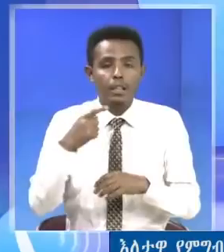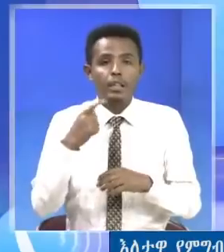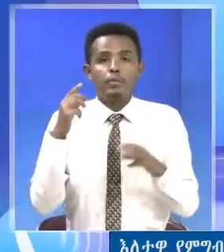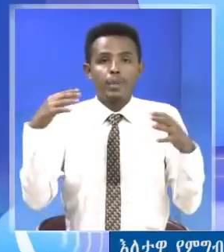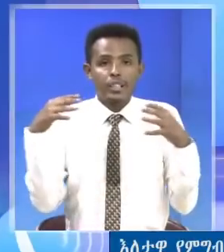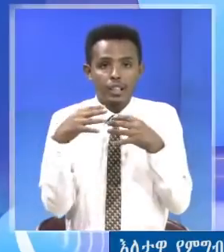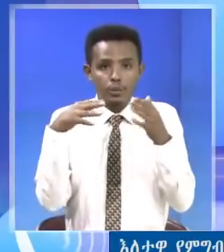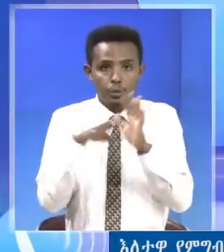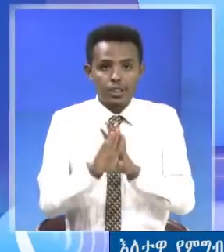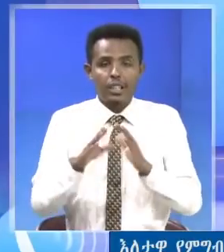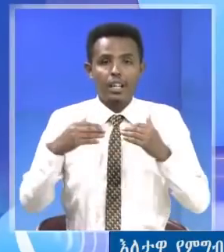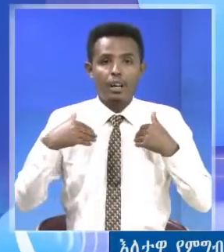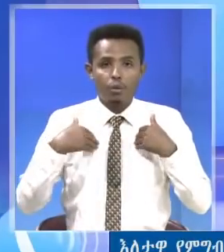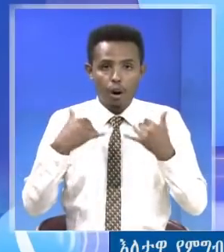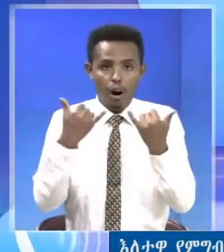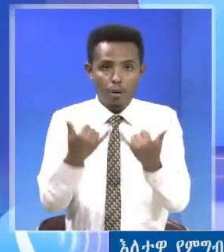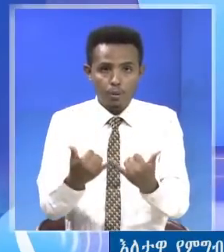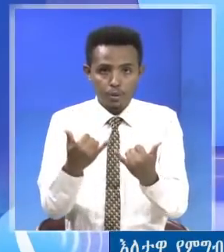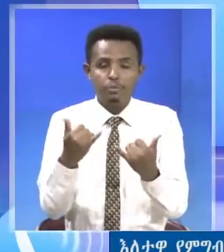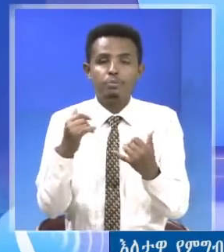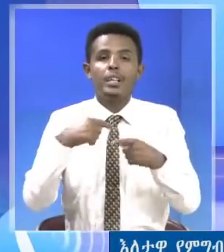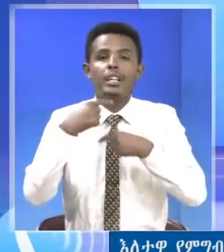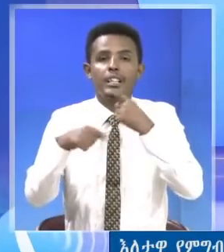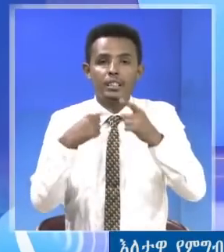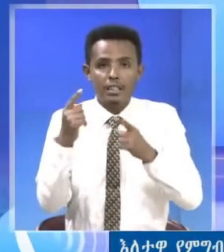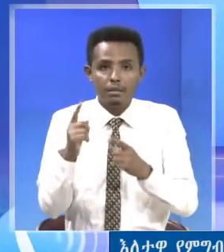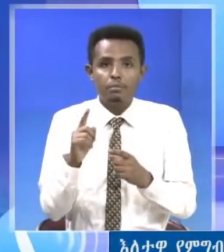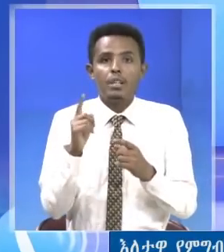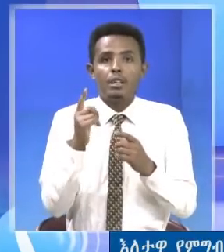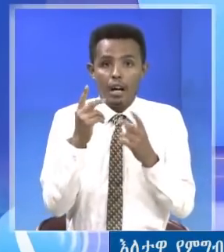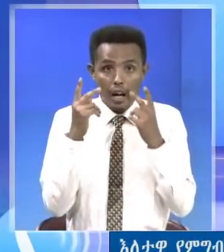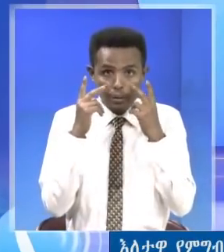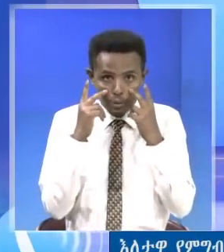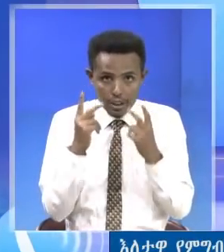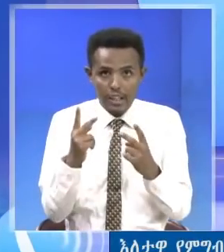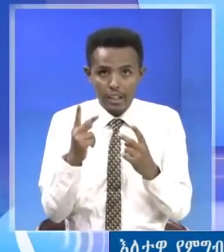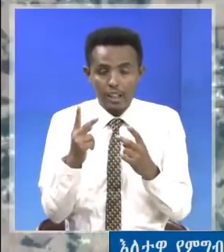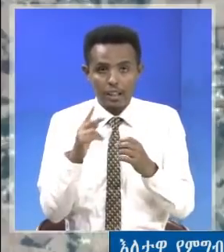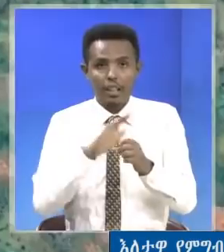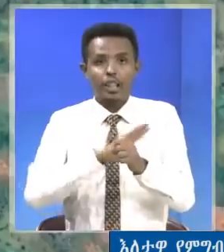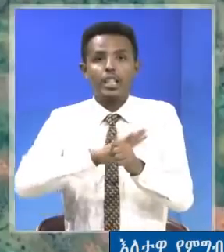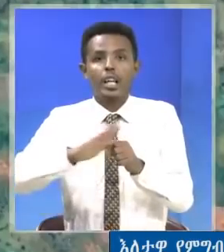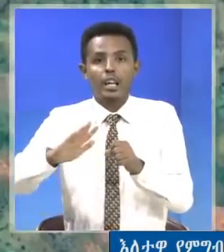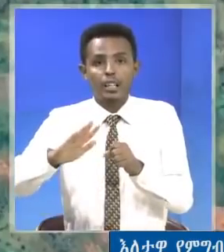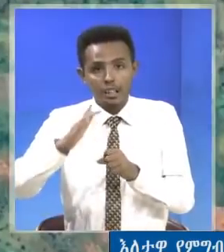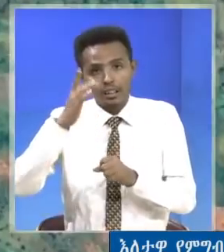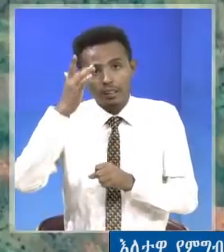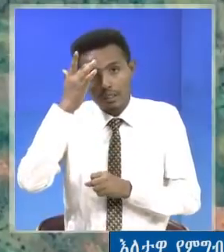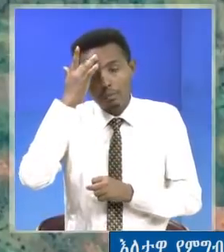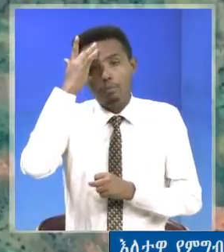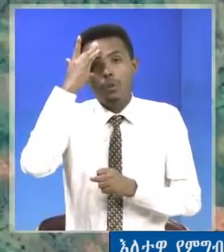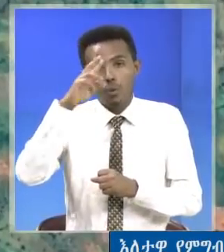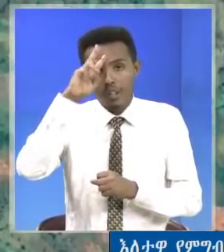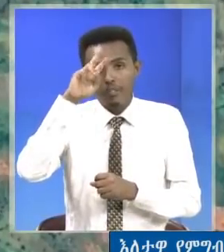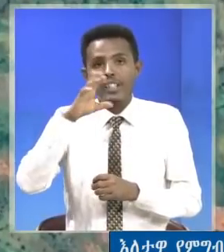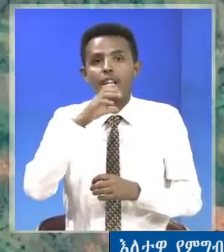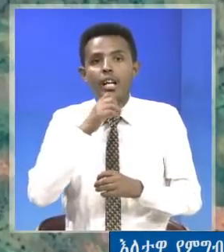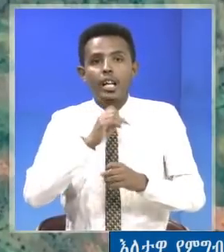አሁን እንደው መሄጃ እንደው ቅጡ ልም አይኑ እያየ እየታረደ ዝም ብሎ በቃ እንደ ፍየል